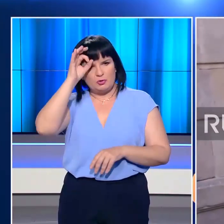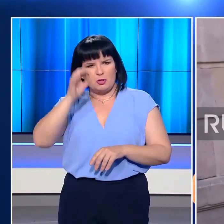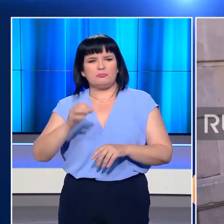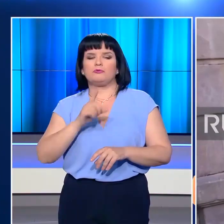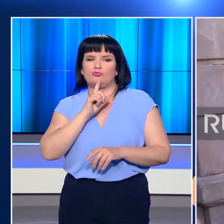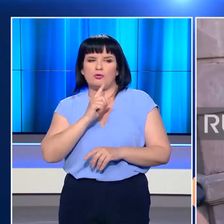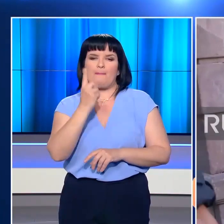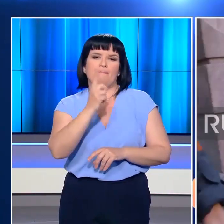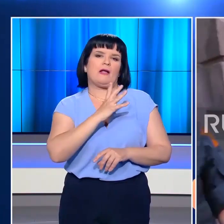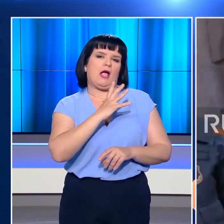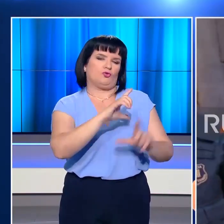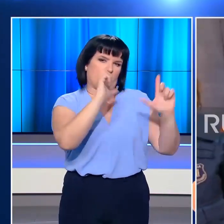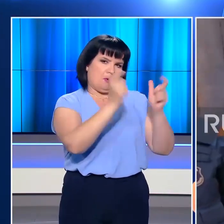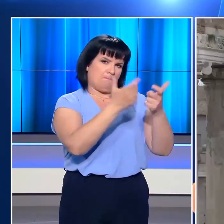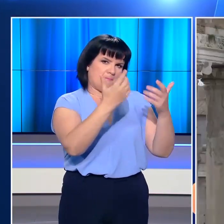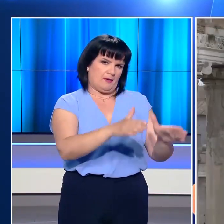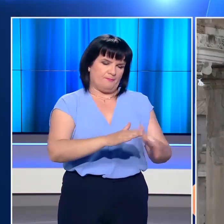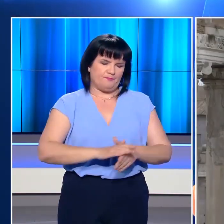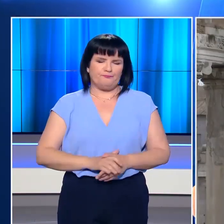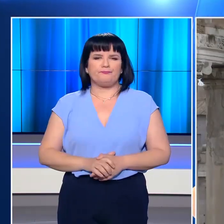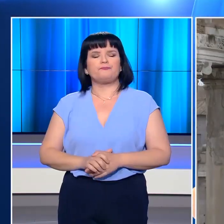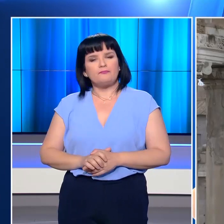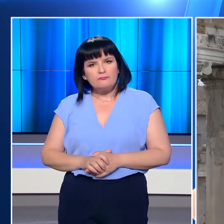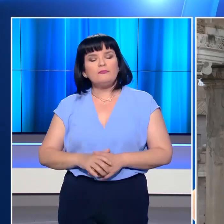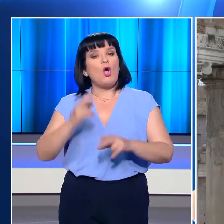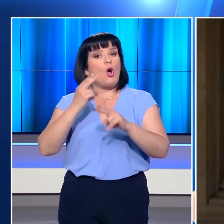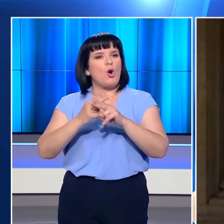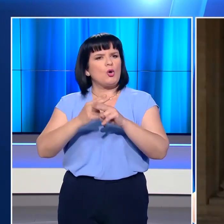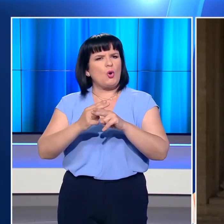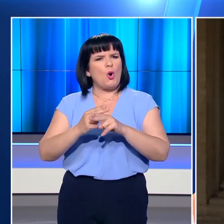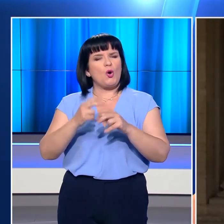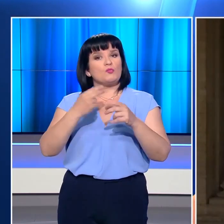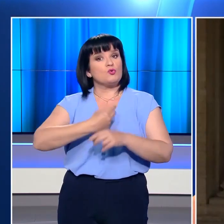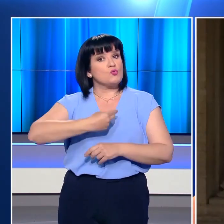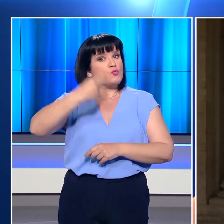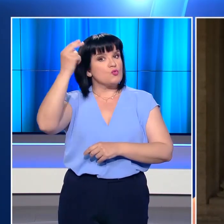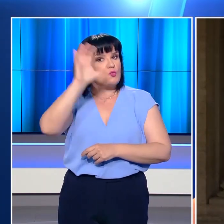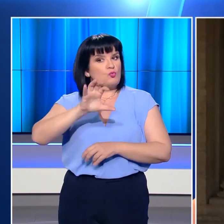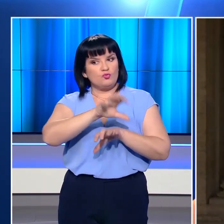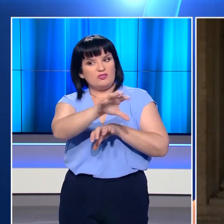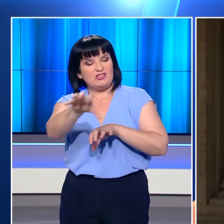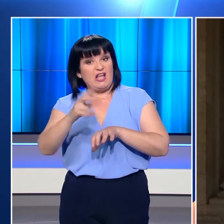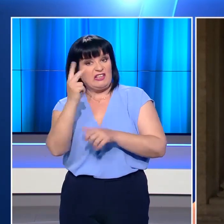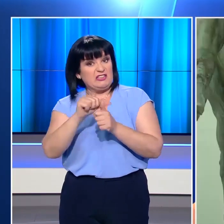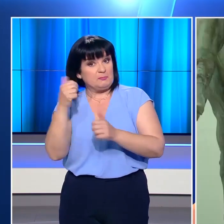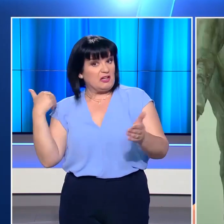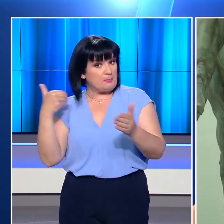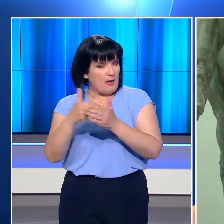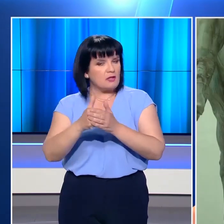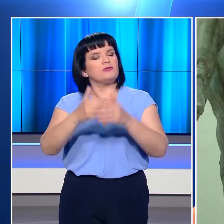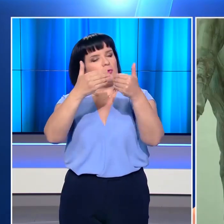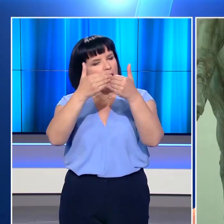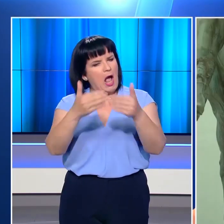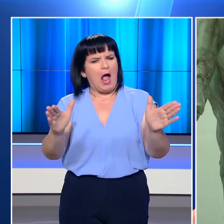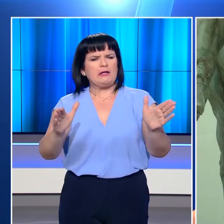προέβησε τουλάχιστον μία σύλληψη. Εν τω μεταξύ, η Ρώμη άνοιξε μερικά από τα σπουδαιότερα μουσεία της μετά από 3 μήνες. Appena ho letto